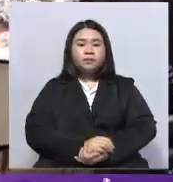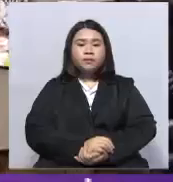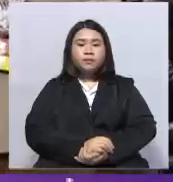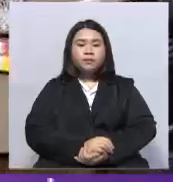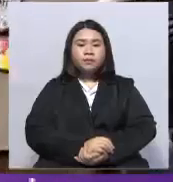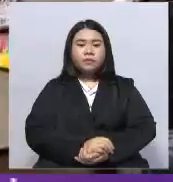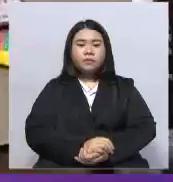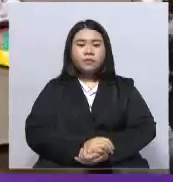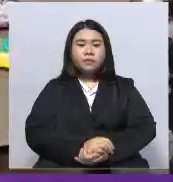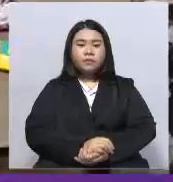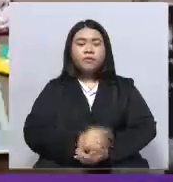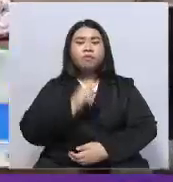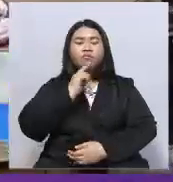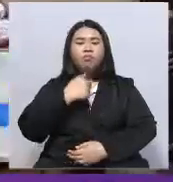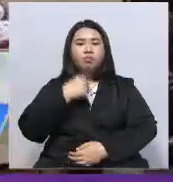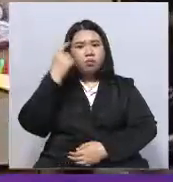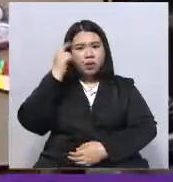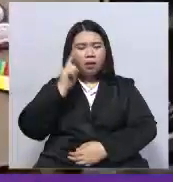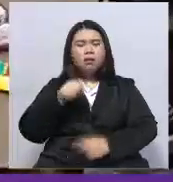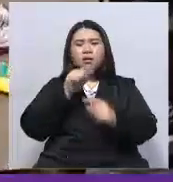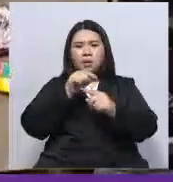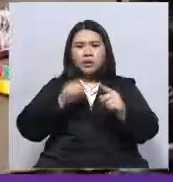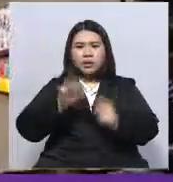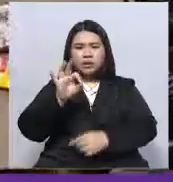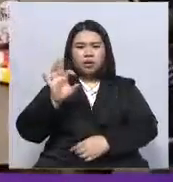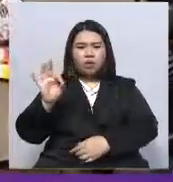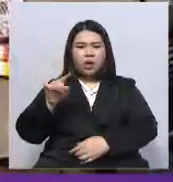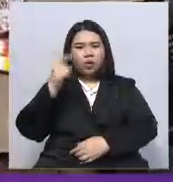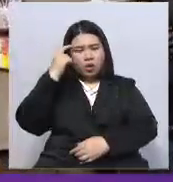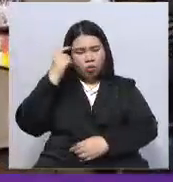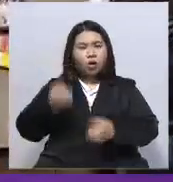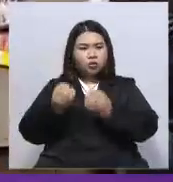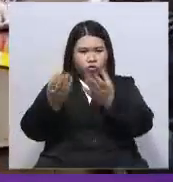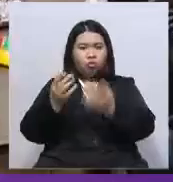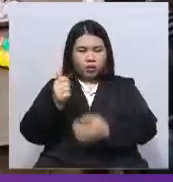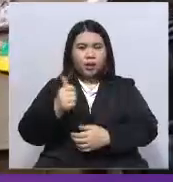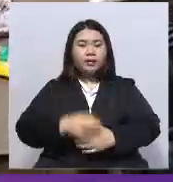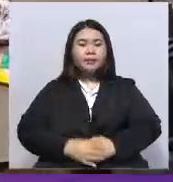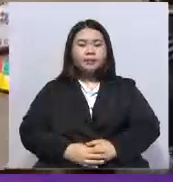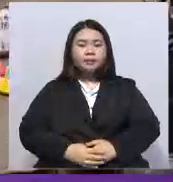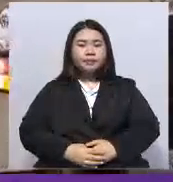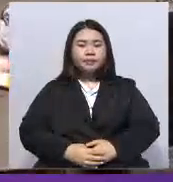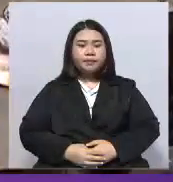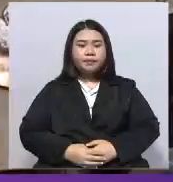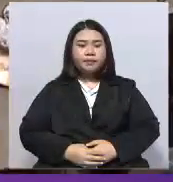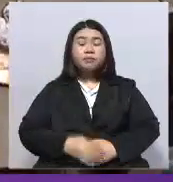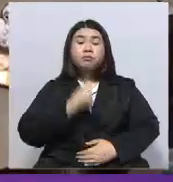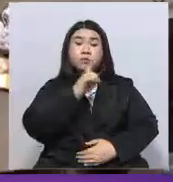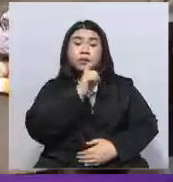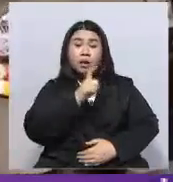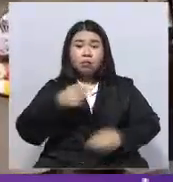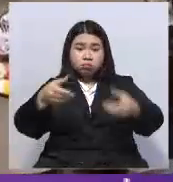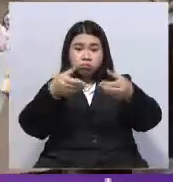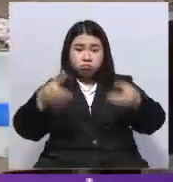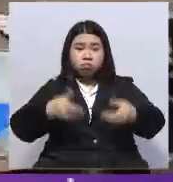ดหน่อยแต่ผมเชื่อว่า 99% เนี่ยท่านอัยการจะได้จบแน่ จำนวนตอนนี้เกือบเสร็จแล้วยังแค่